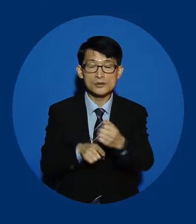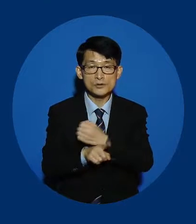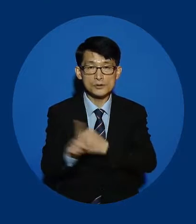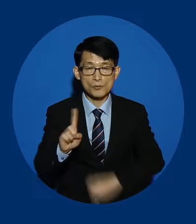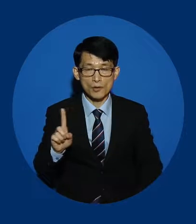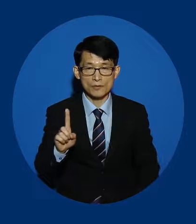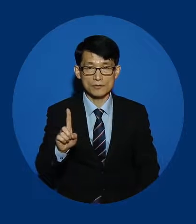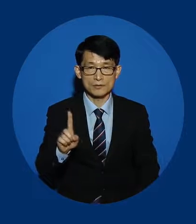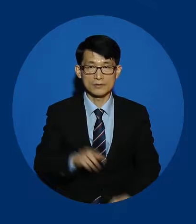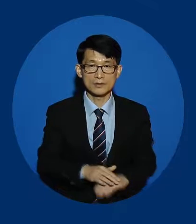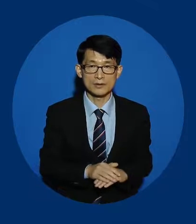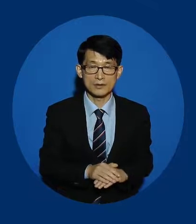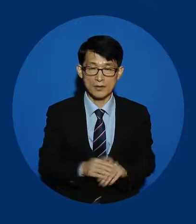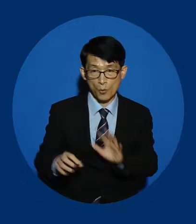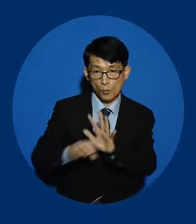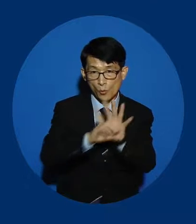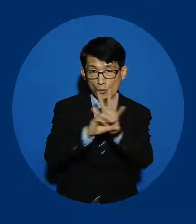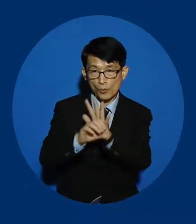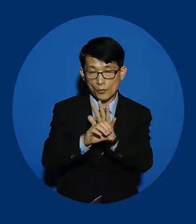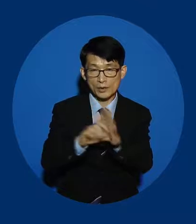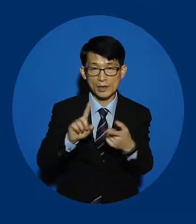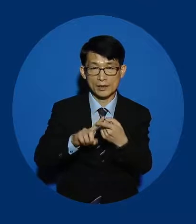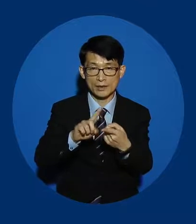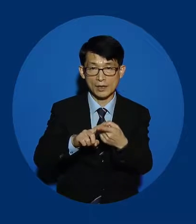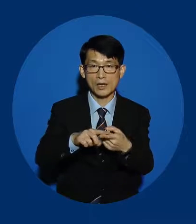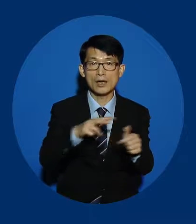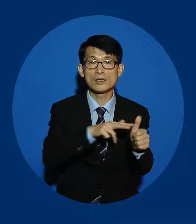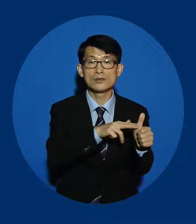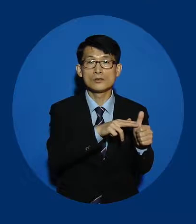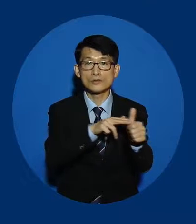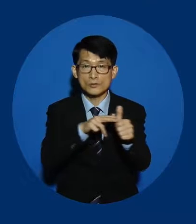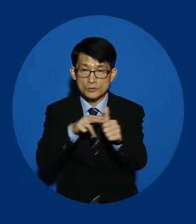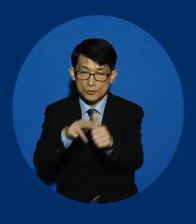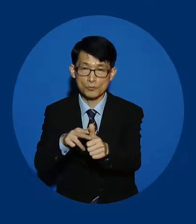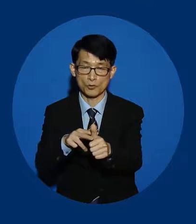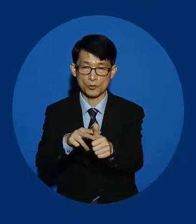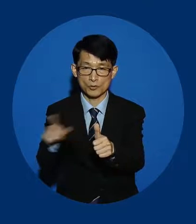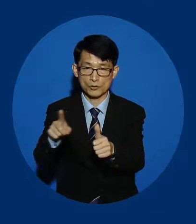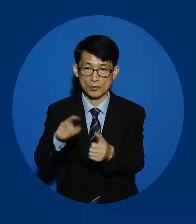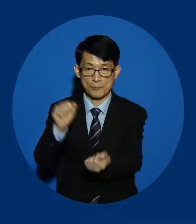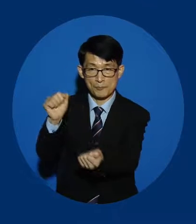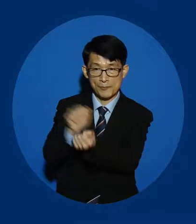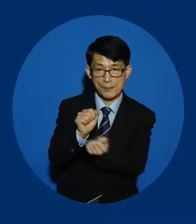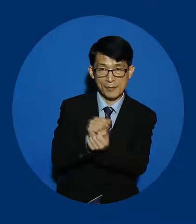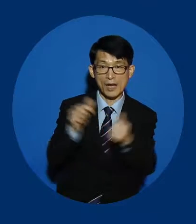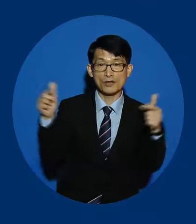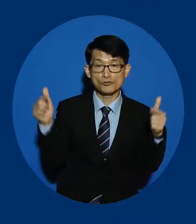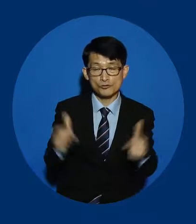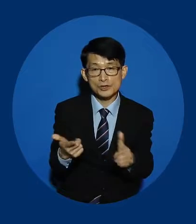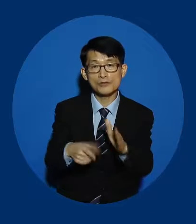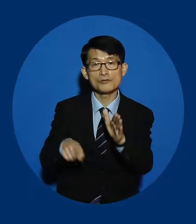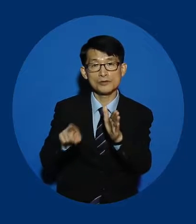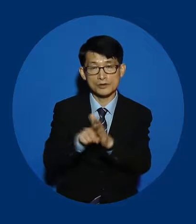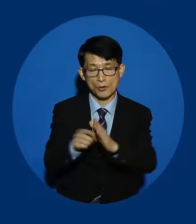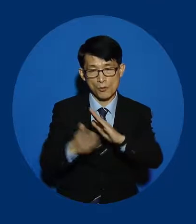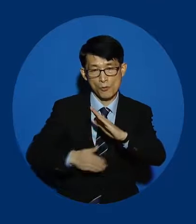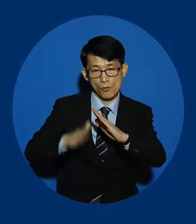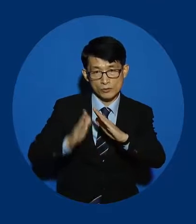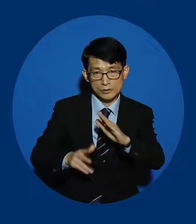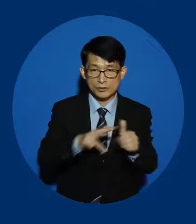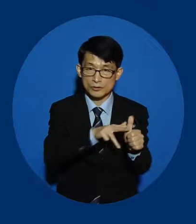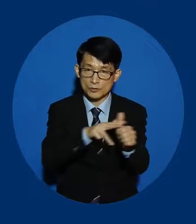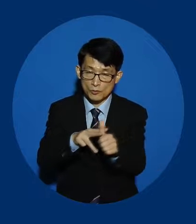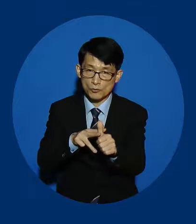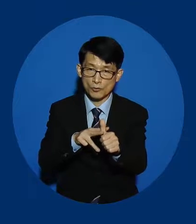괴담, 그 코로나19에 대한 여러 가지 괴담을 종식시키기 위해서 공식적인 이 정보를